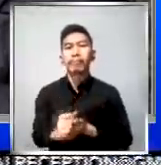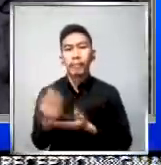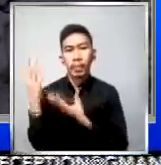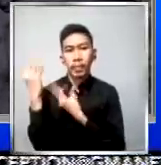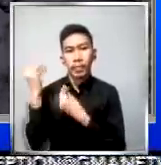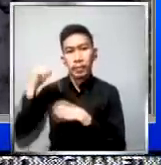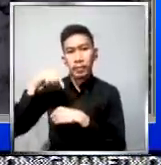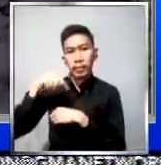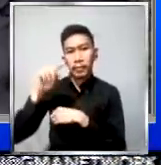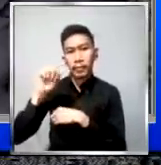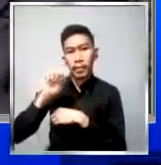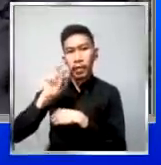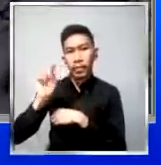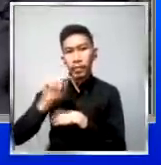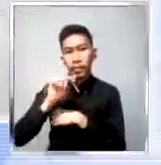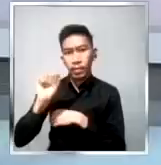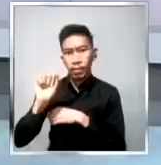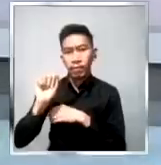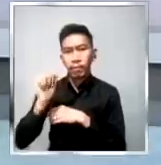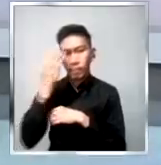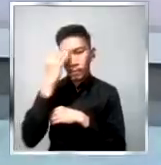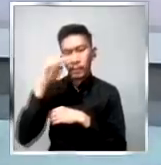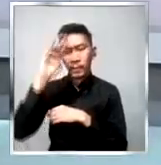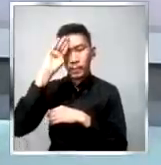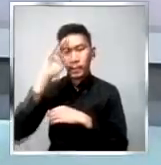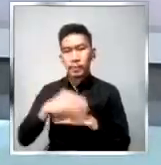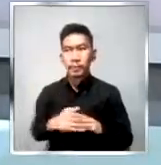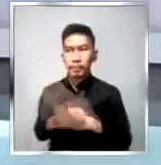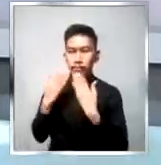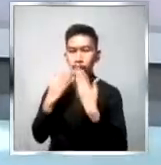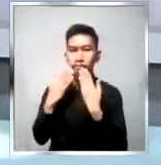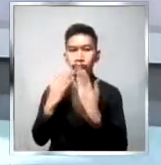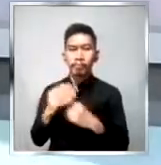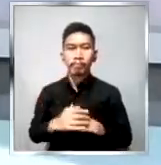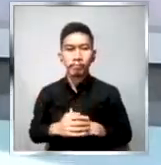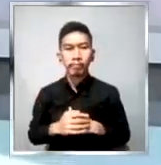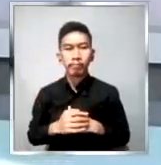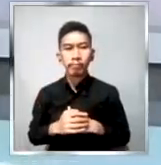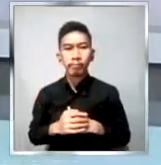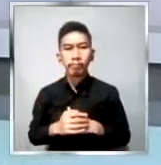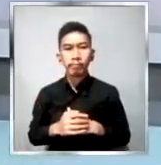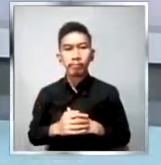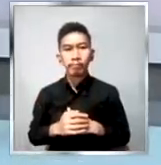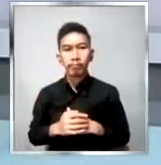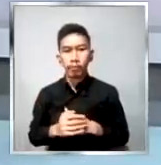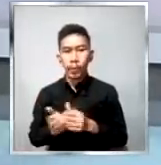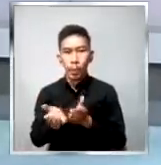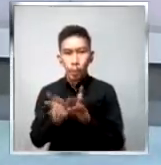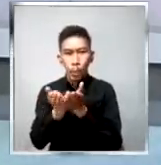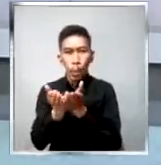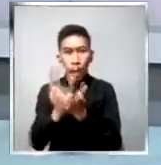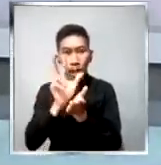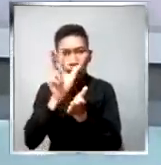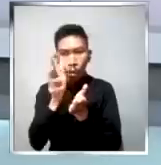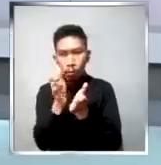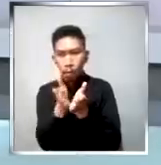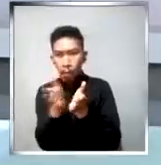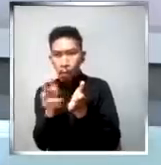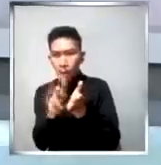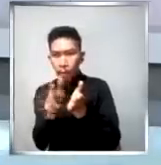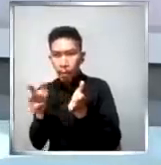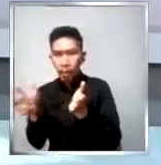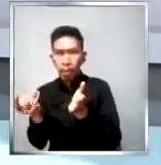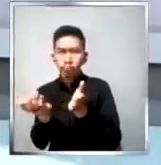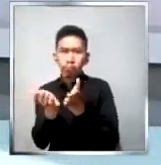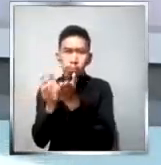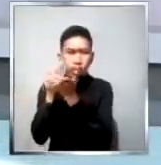Maraming salamat, Rafi Tima. 3 sasakyang pandagat ang lumubog at 9 na iba pa ang sumadsad sa